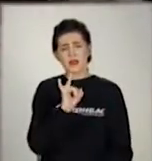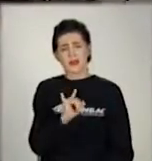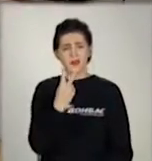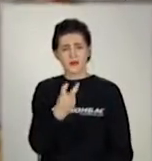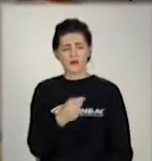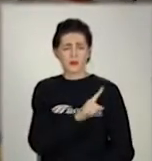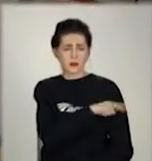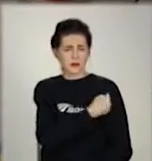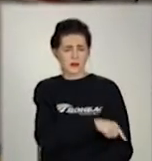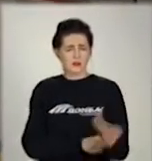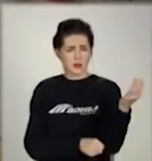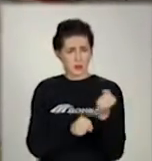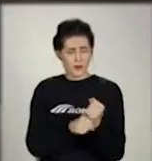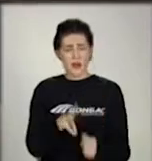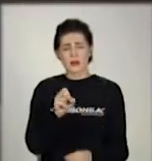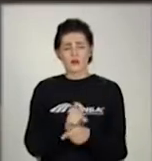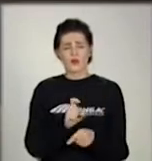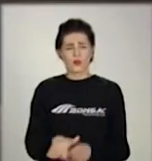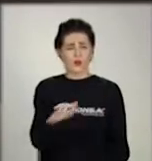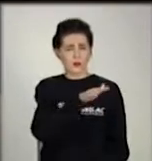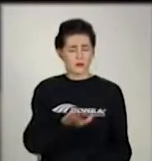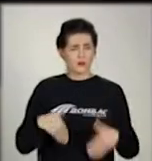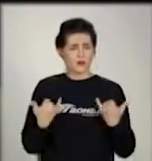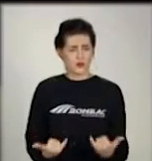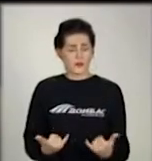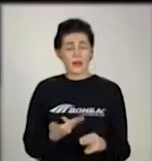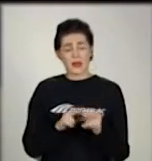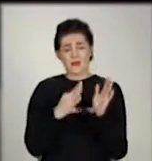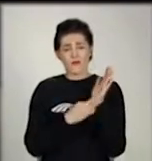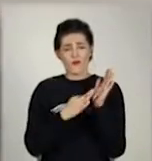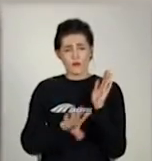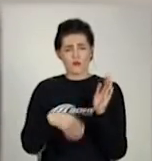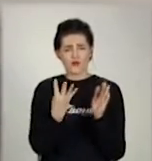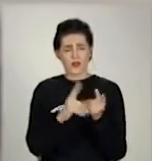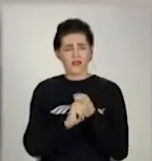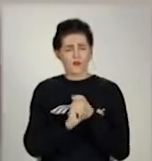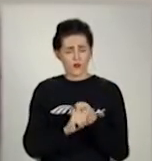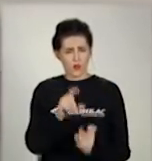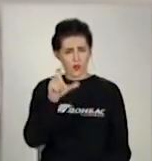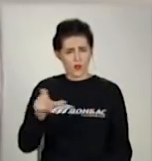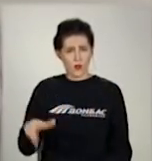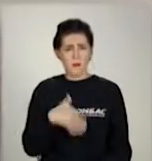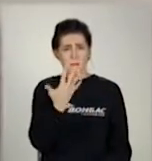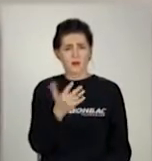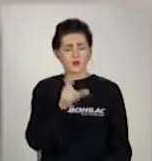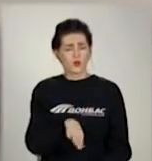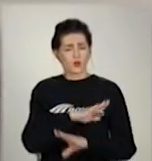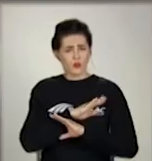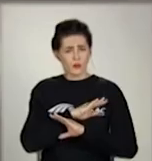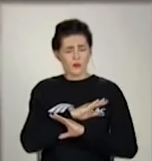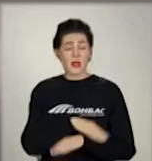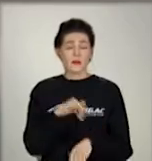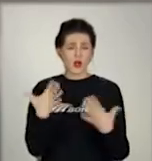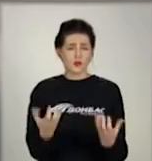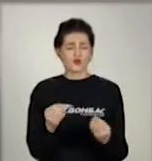200 медиків. На Донеччині тим часом 84 інфікованих, 5 померли.